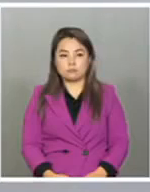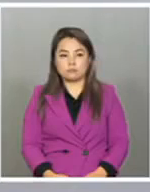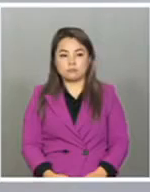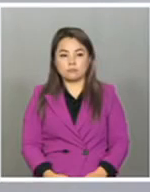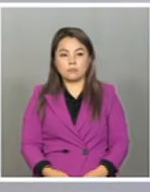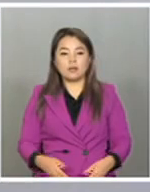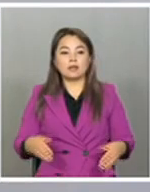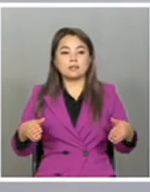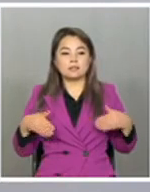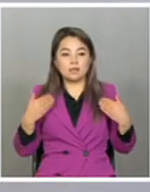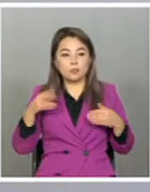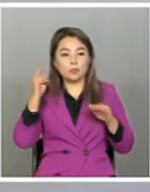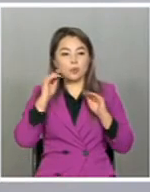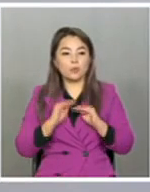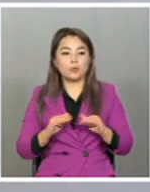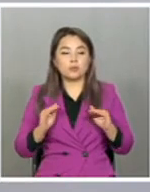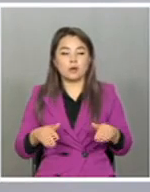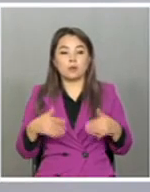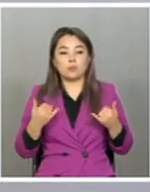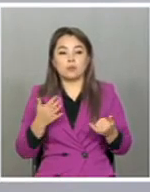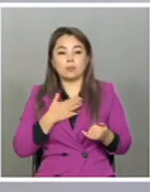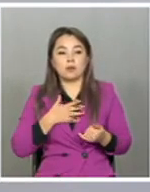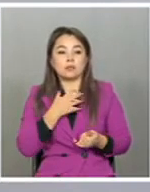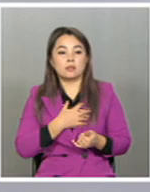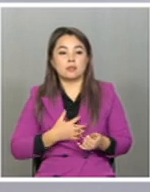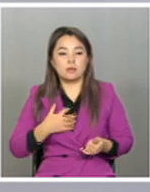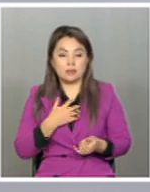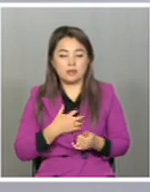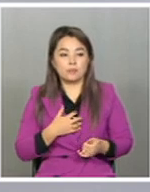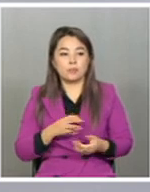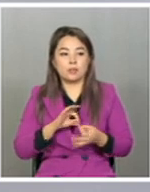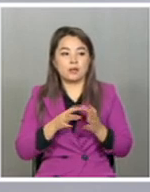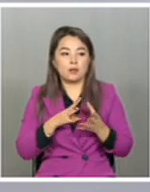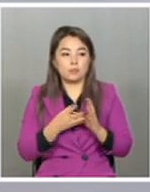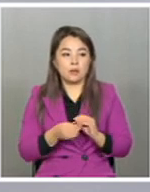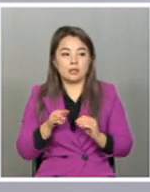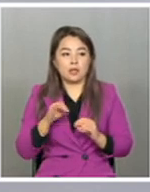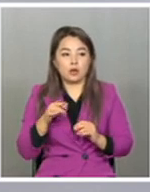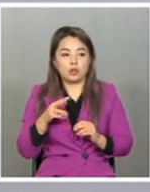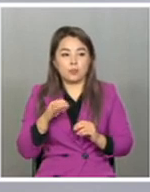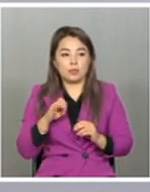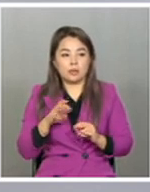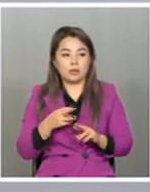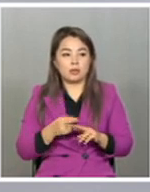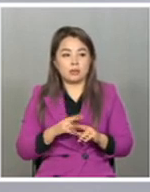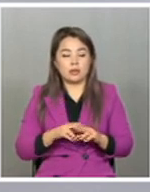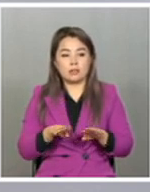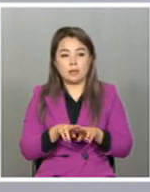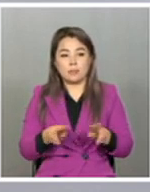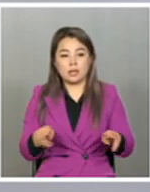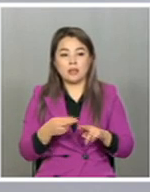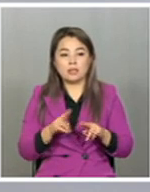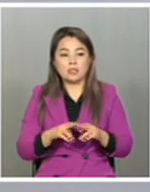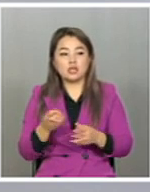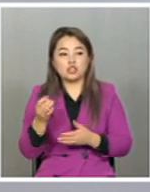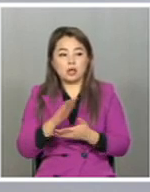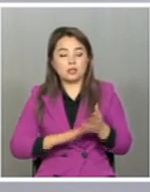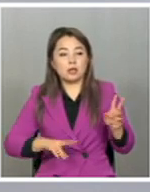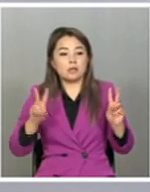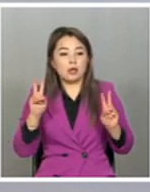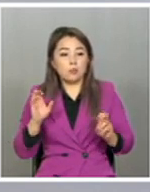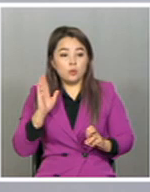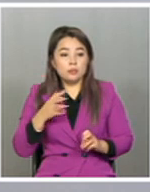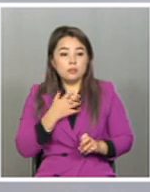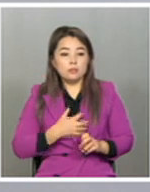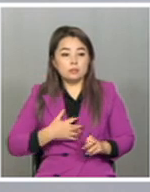Сәлеметсіздер ме оқушылар, біз бүгін негізгі тригонометриялық тепе-теңдіктер тақырыбын жалғастырамыз. Бүгінгі сабақта